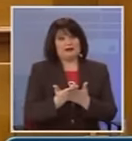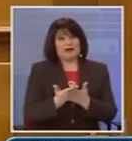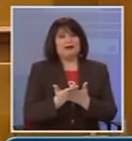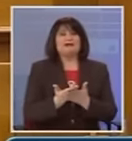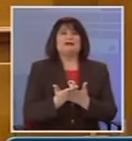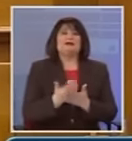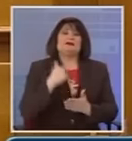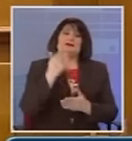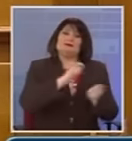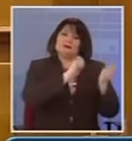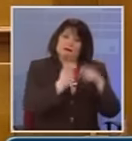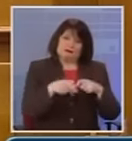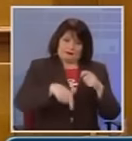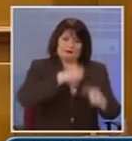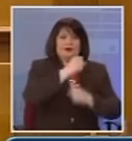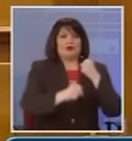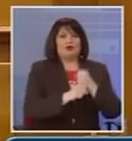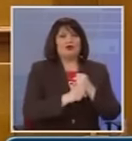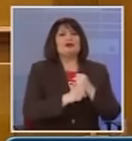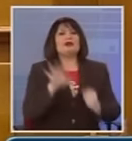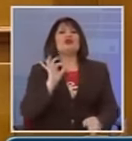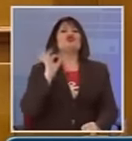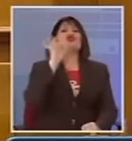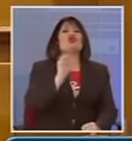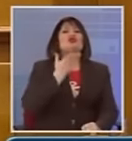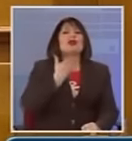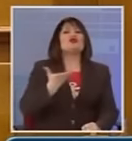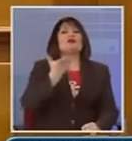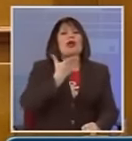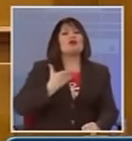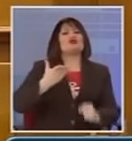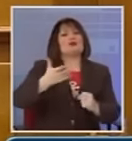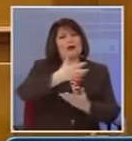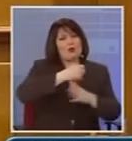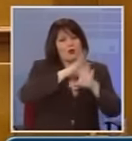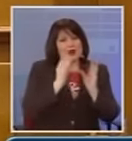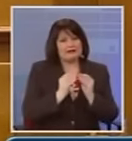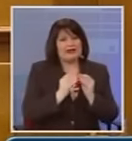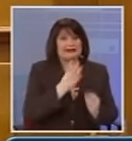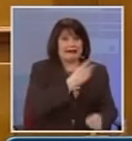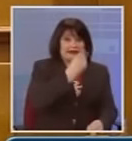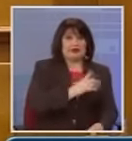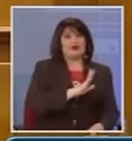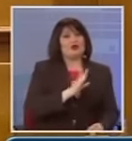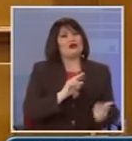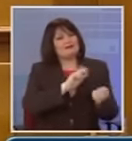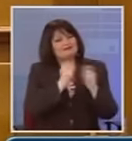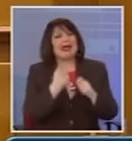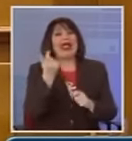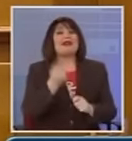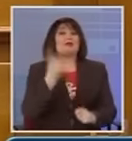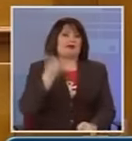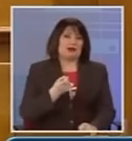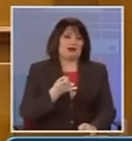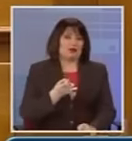αλλάξει για φέτος ο δημοσιονομικός στόχος από 3% στο 1,5%. Εντάξει. Αλλά να